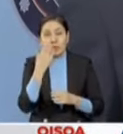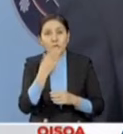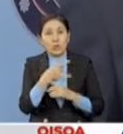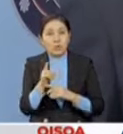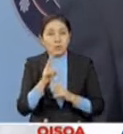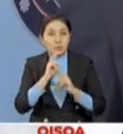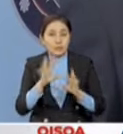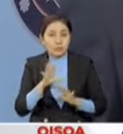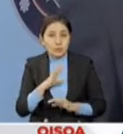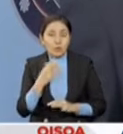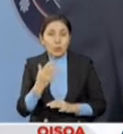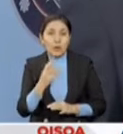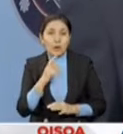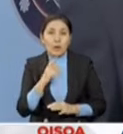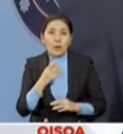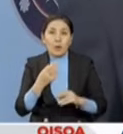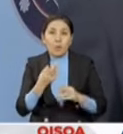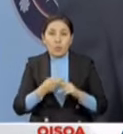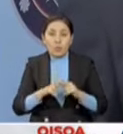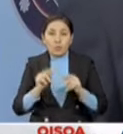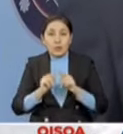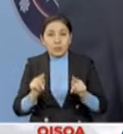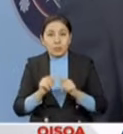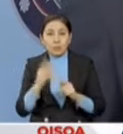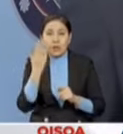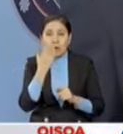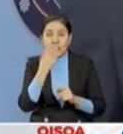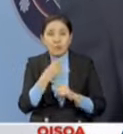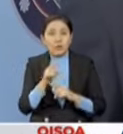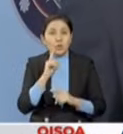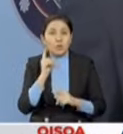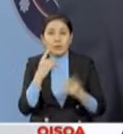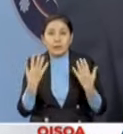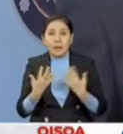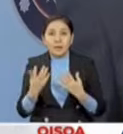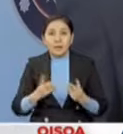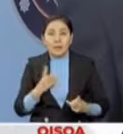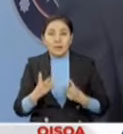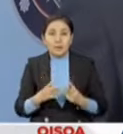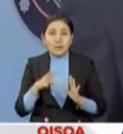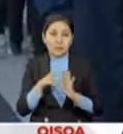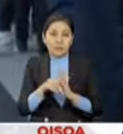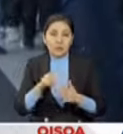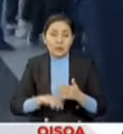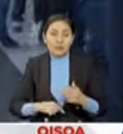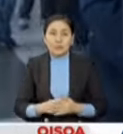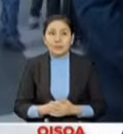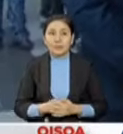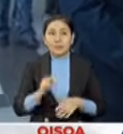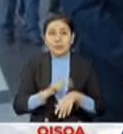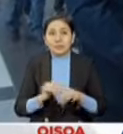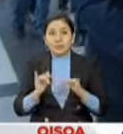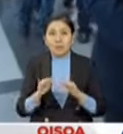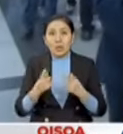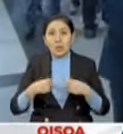qilingan. Tengdosh-tengdoshga tamoyil asosida targ'ibot videoroligi qaysir ma'noda yoshlarning yuragiga motivatsion tarzda kirib borishga ishonamiz. Ichki ishlar